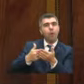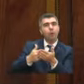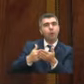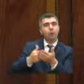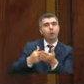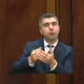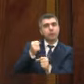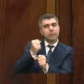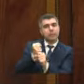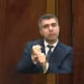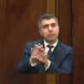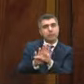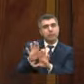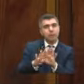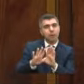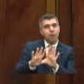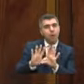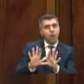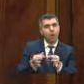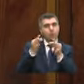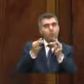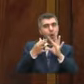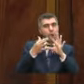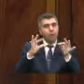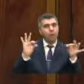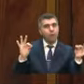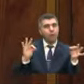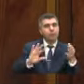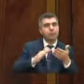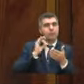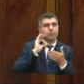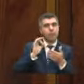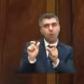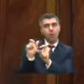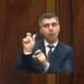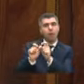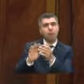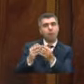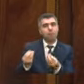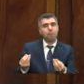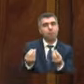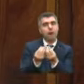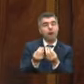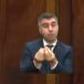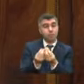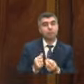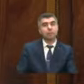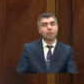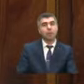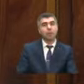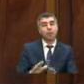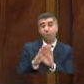ترجمته إنجازا وتنمية ومصلحة للمواطنات والمواطنين. ولسنا في كل